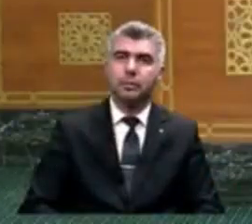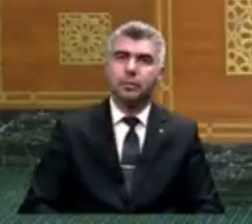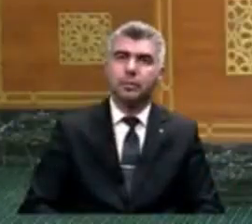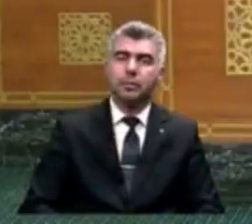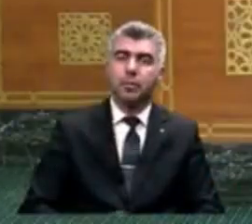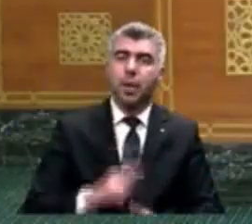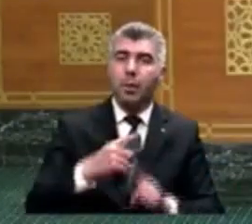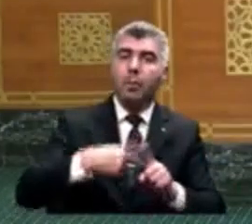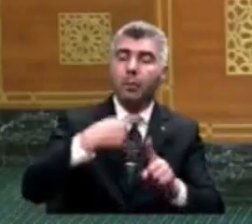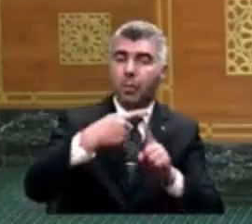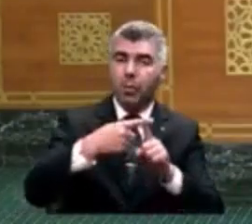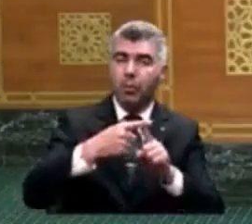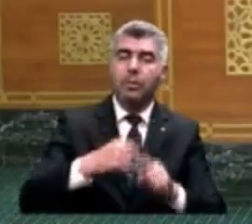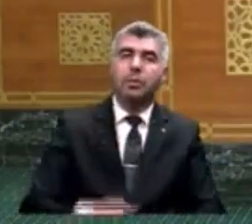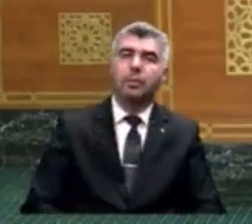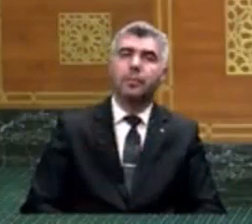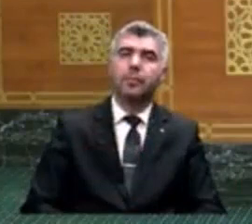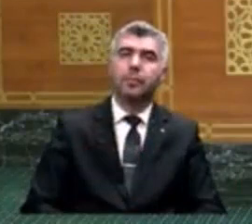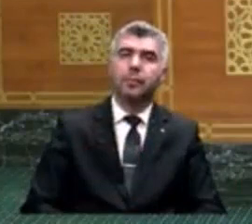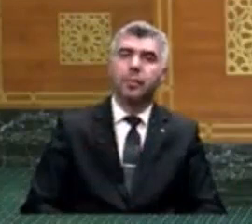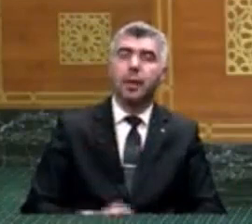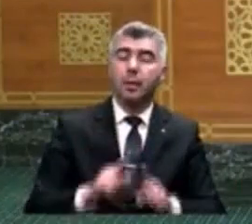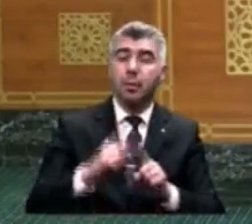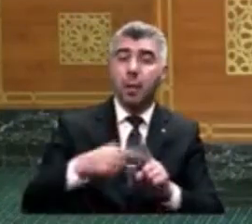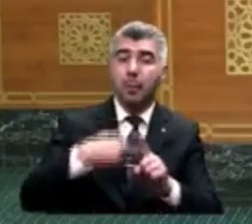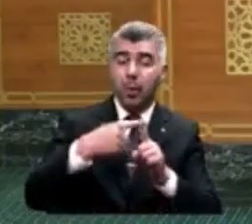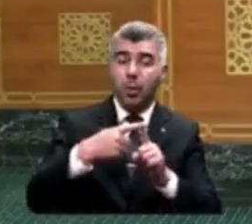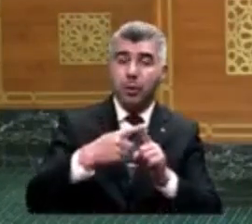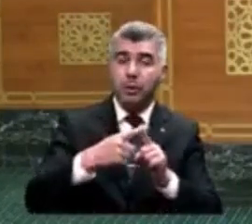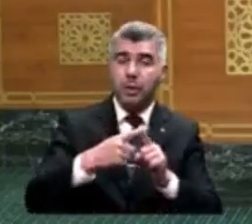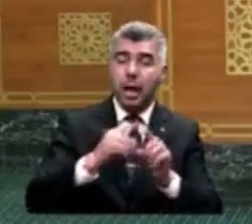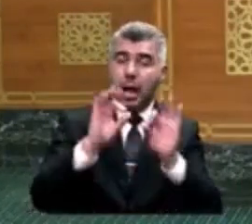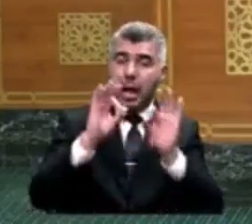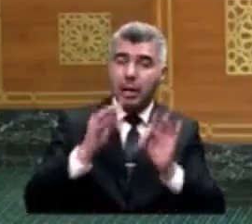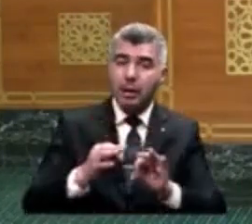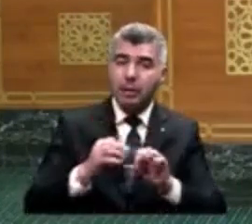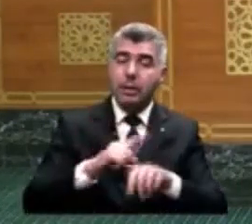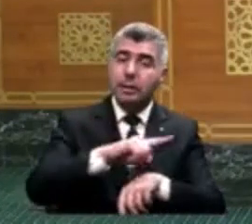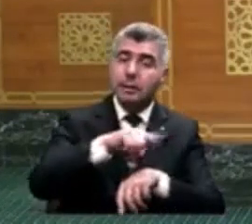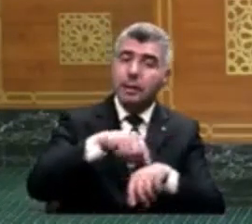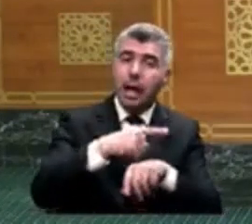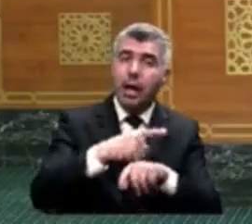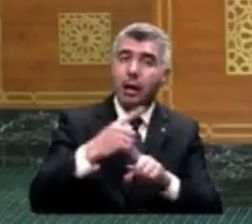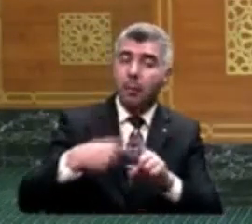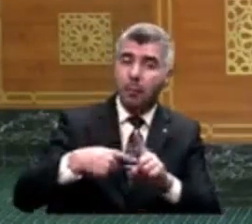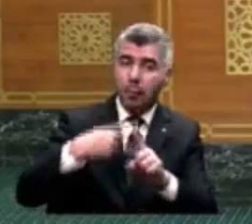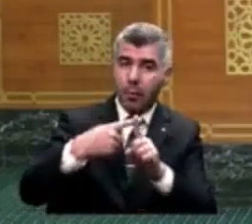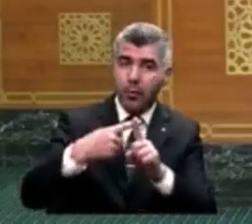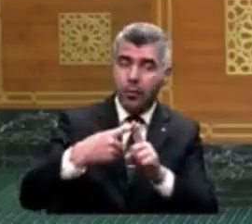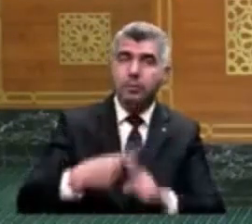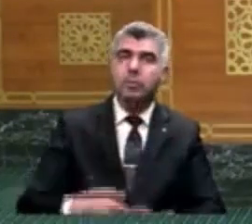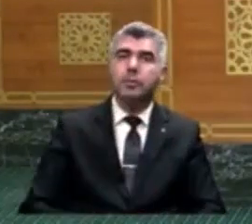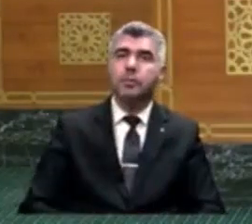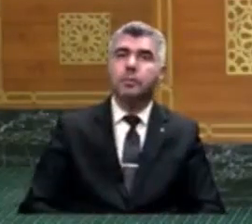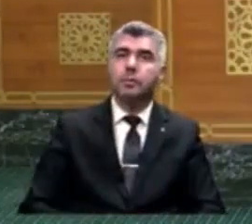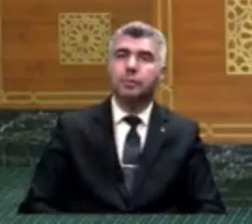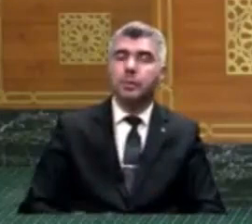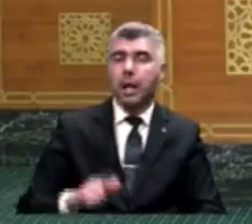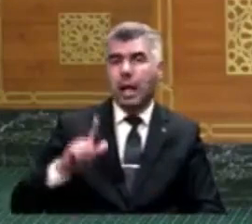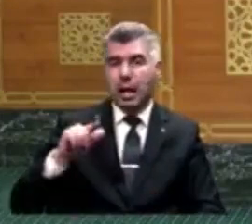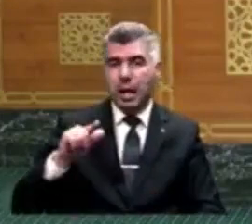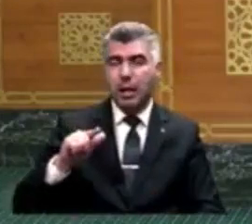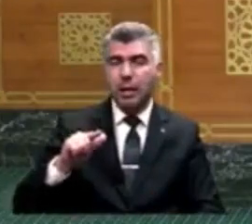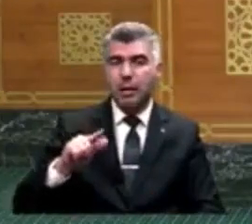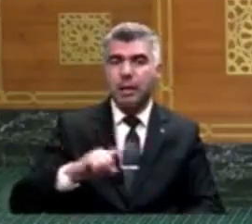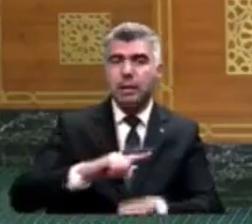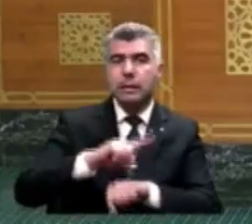اكثر من هذا تنقولوا الا كان اكثر من هذا عدد السوايع ملي تيقوم بالعدد السوايع ديالو كاين